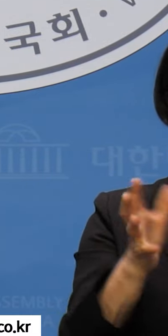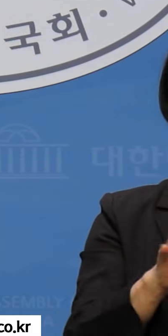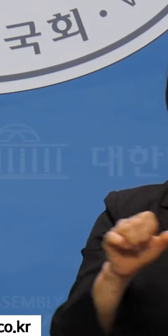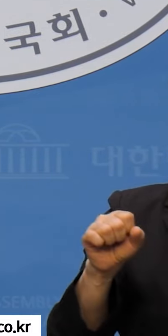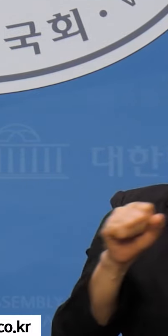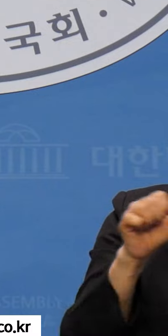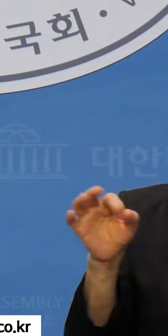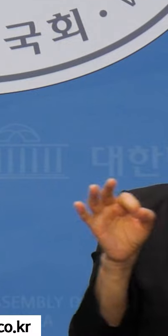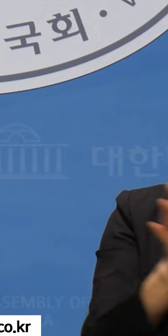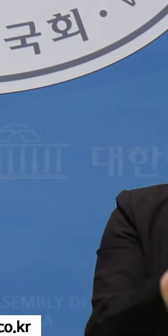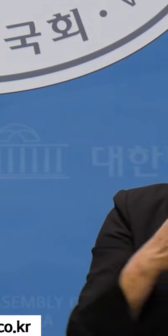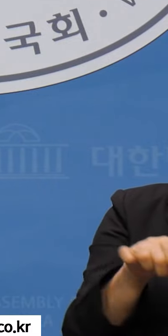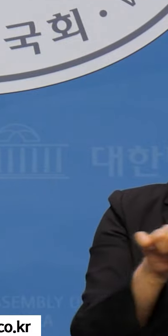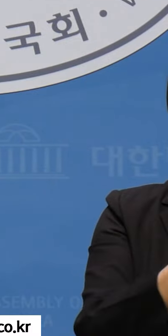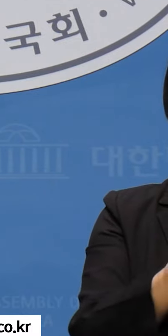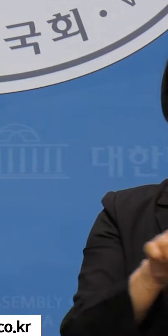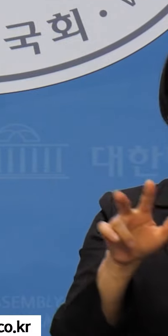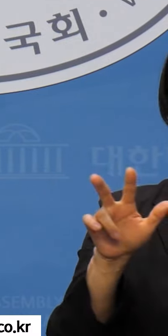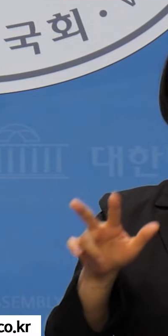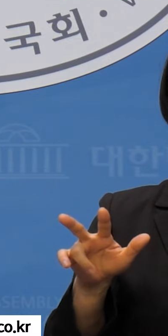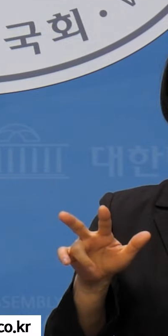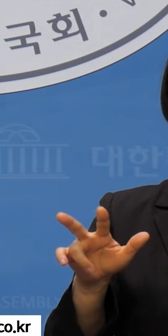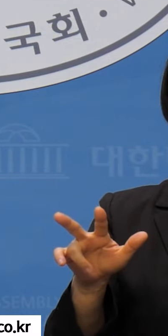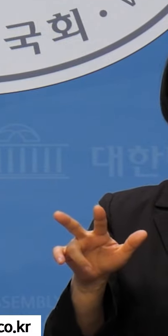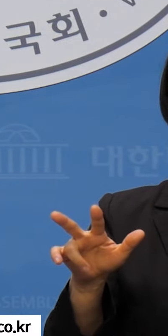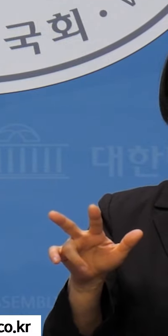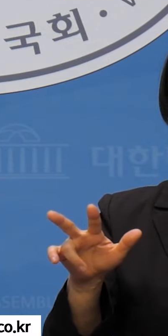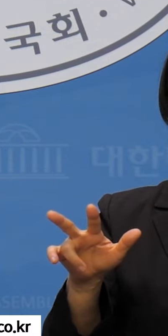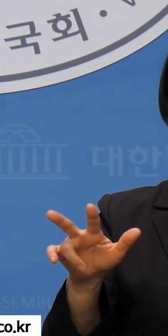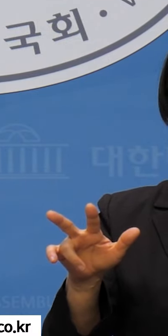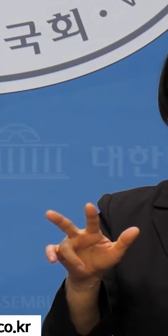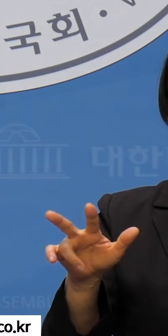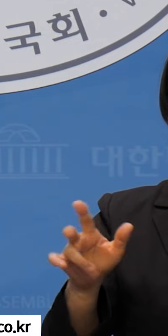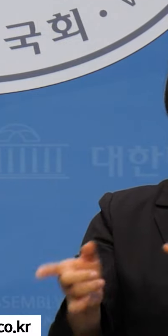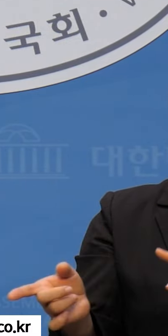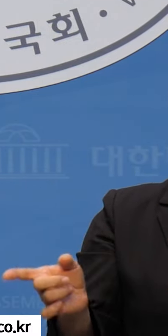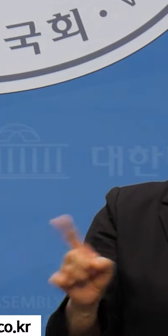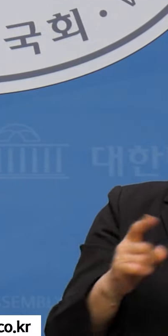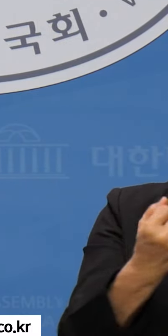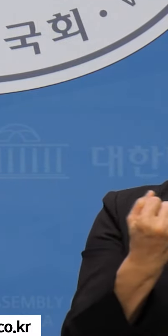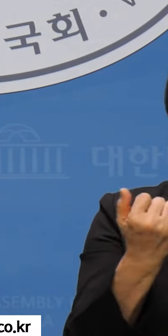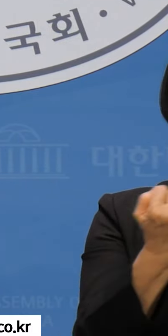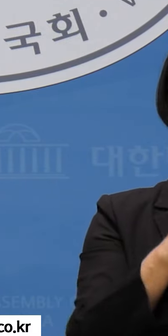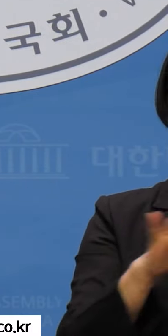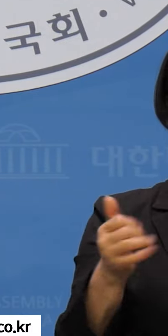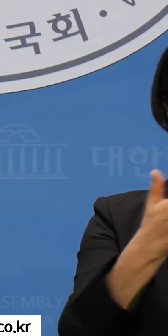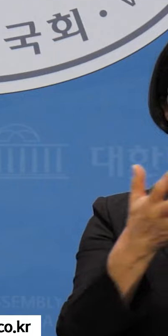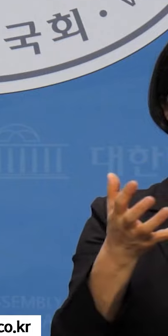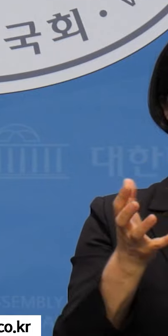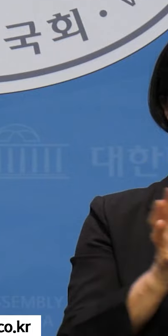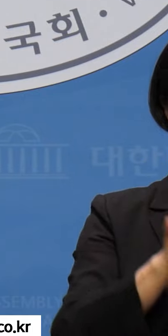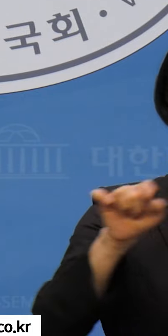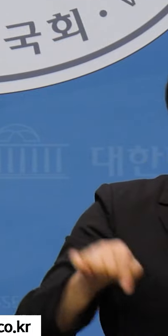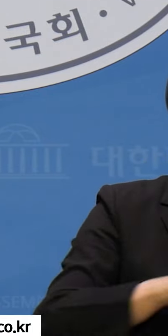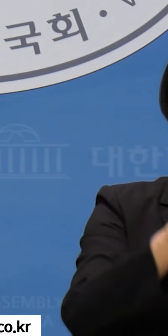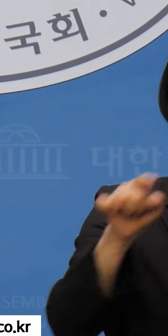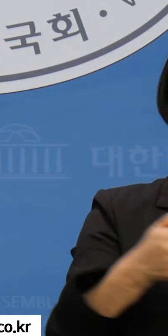핀빼기 무력화에 나서 이제야 조금은 활력을 되찾은 여가부와 현장에 찬물을